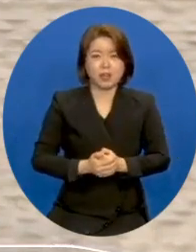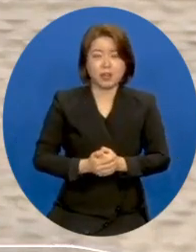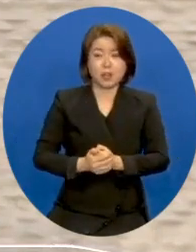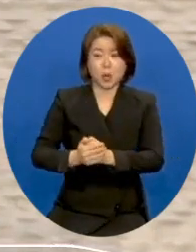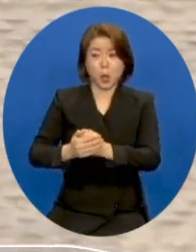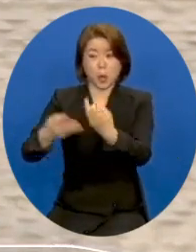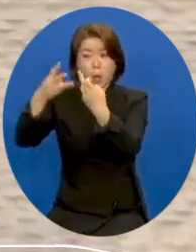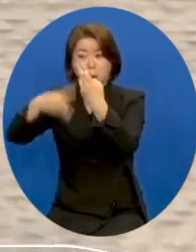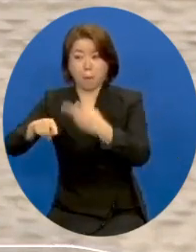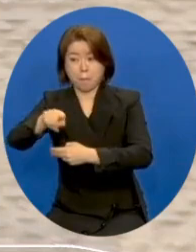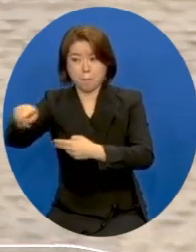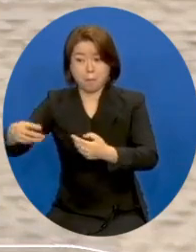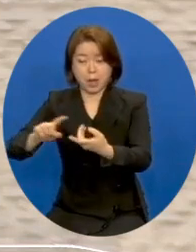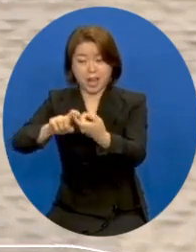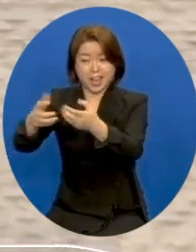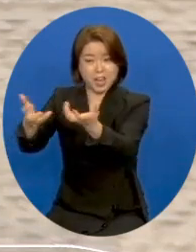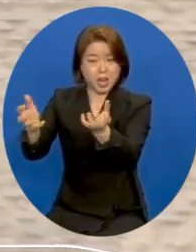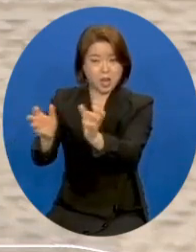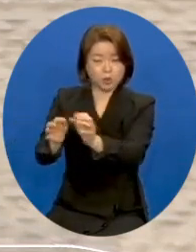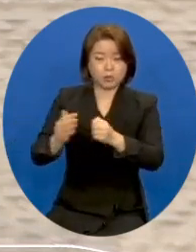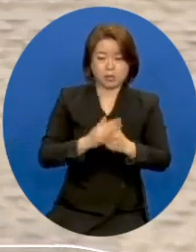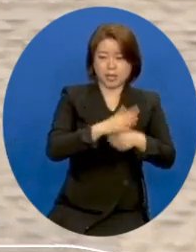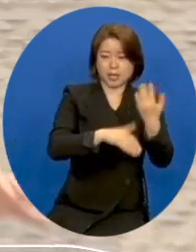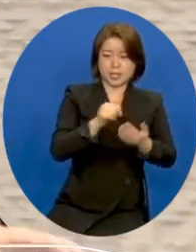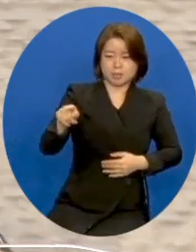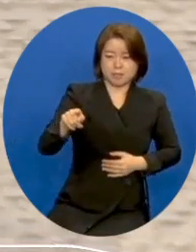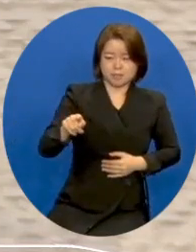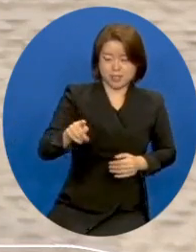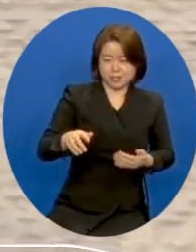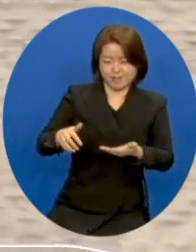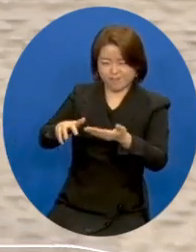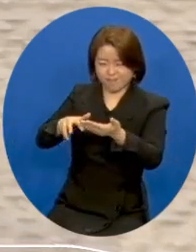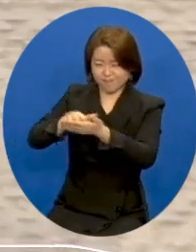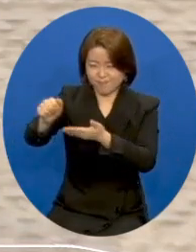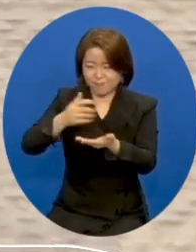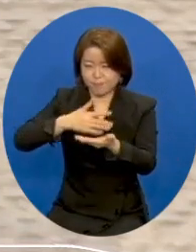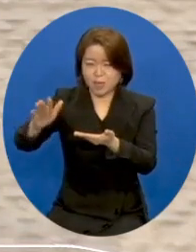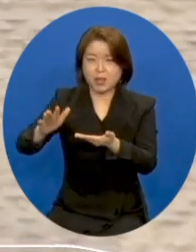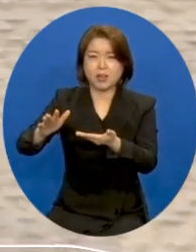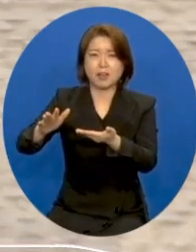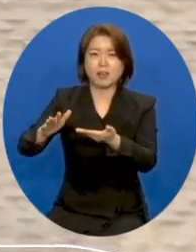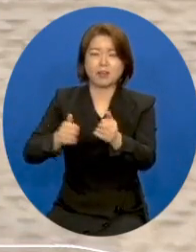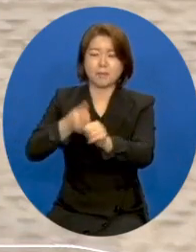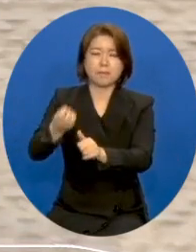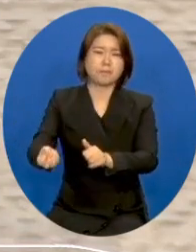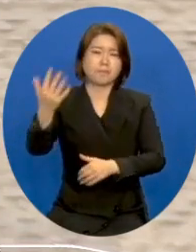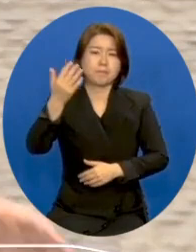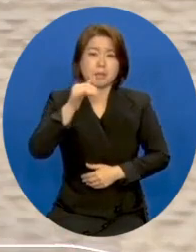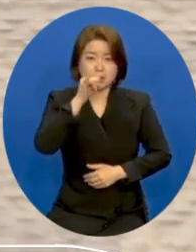모압과 암몬 연합군을 하나님이 친히 전멸시켜 버렸습니다.